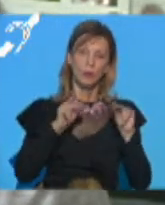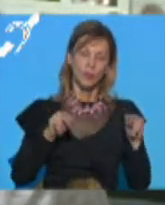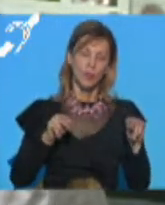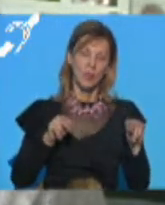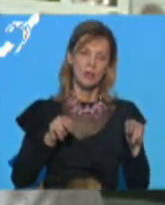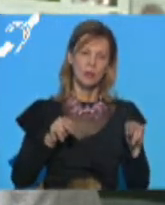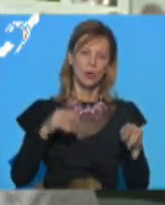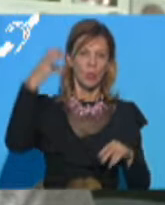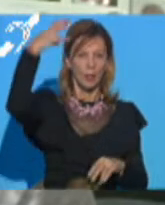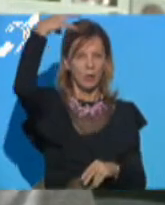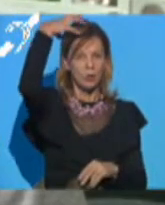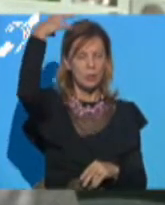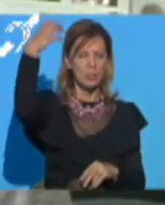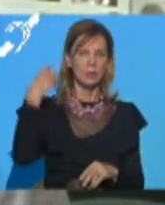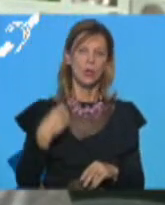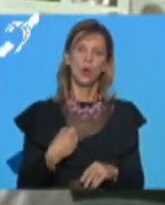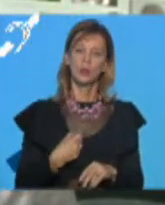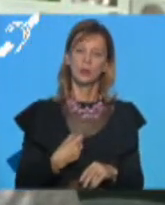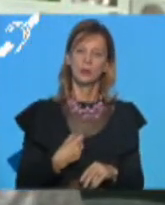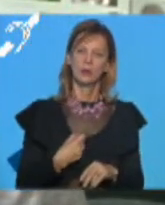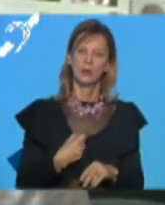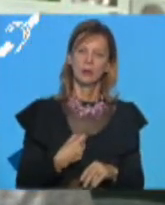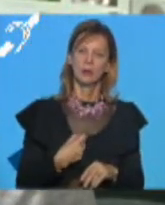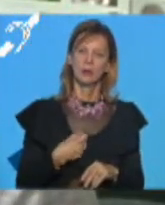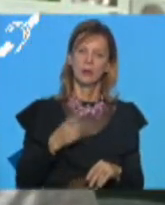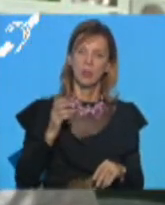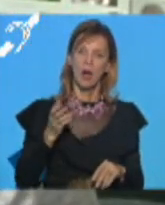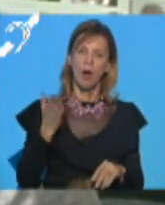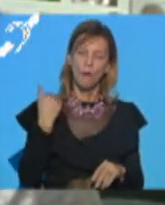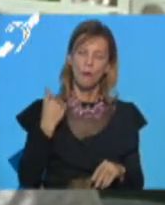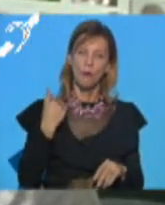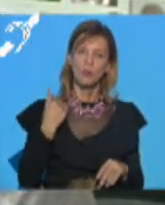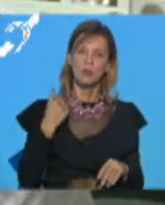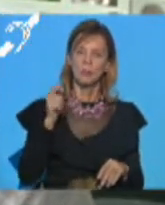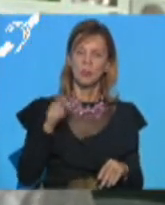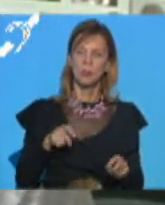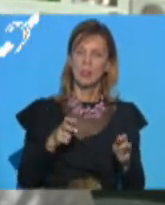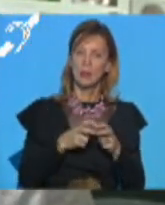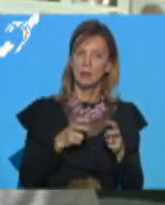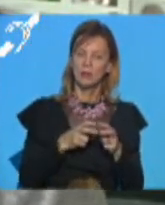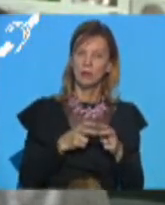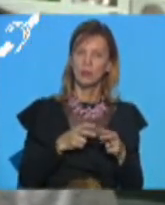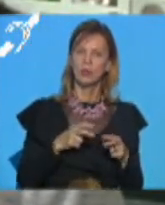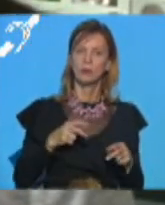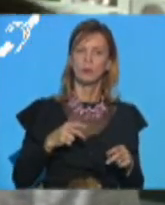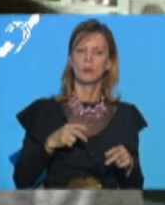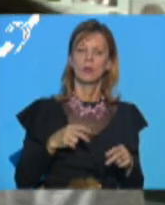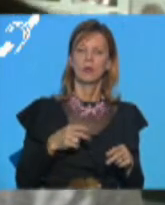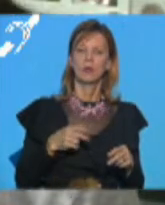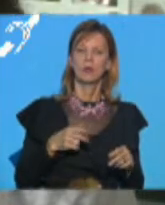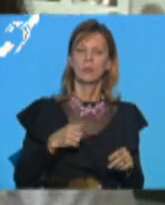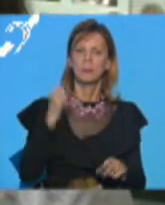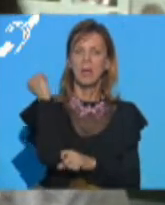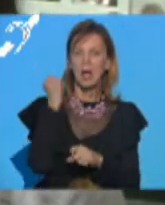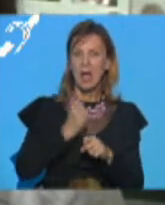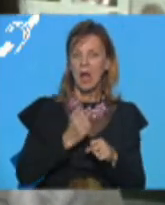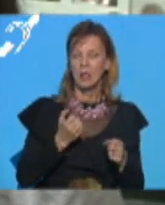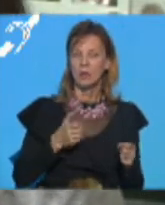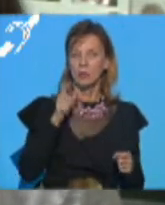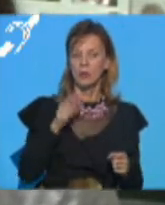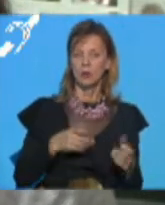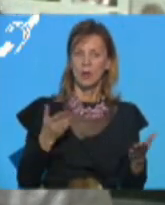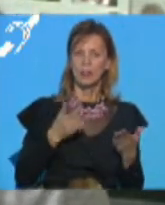profesorii, regizorii, au fost electricieni, instalatorii, oameni care